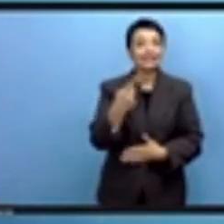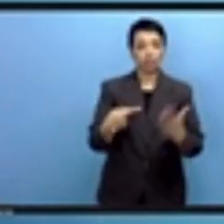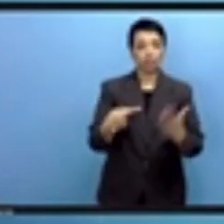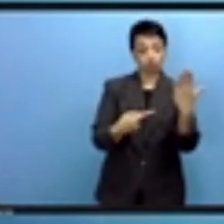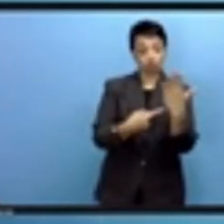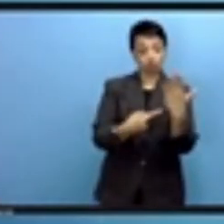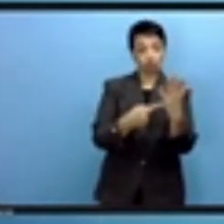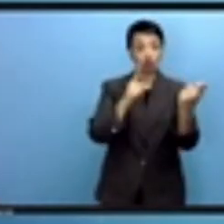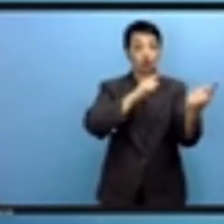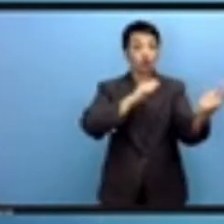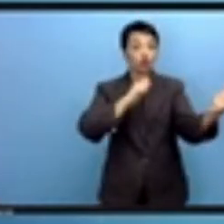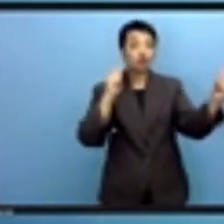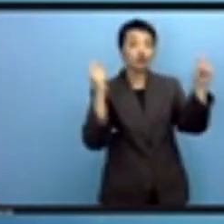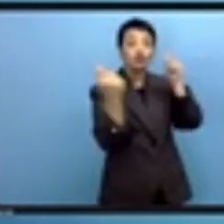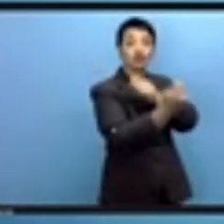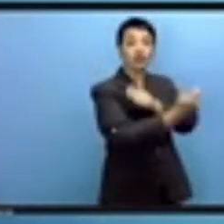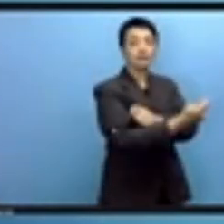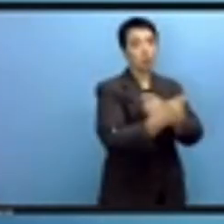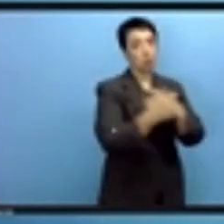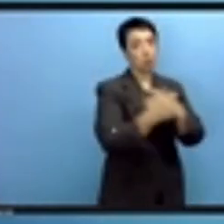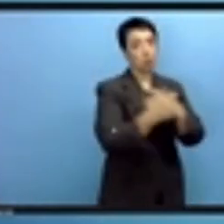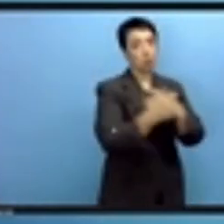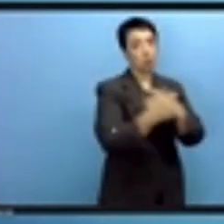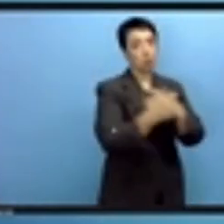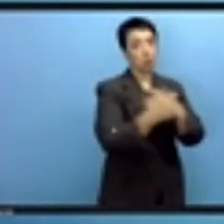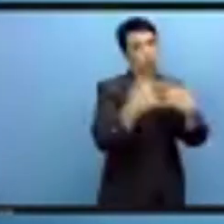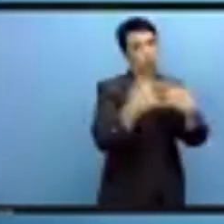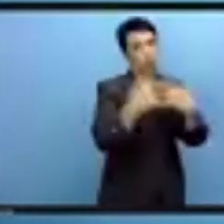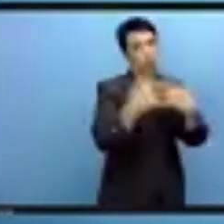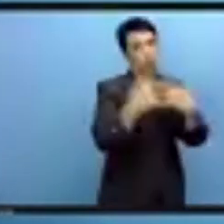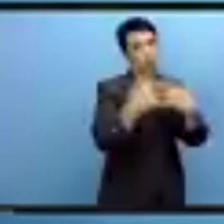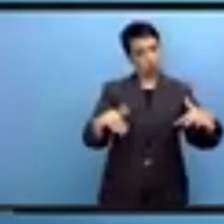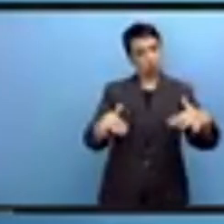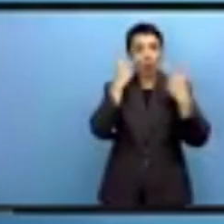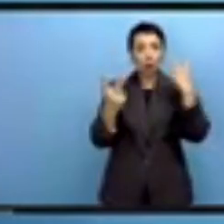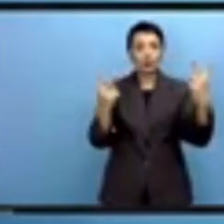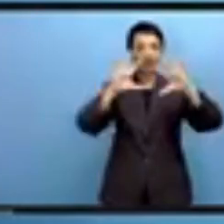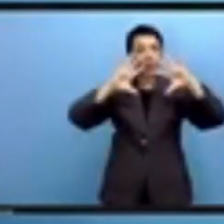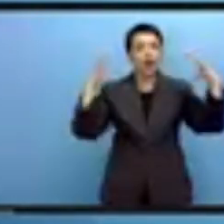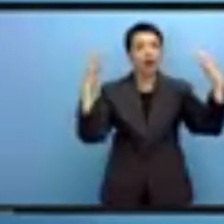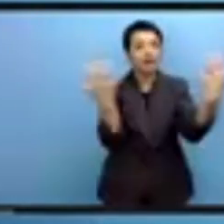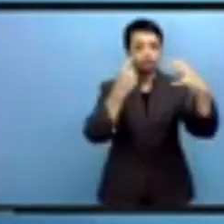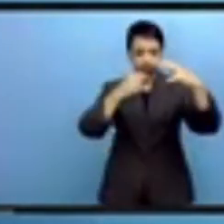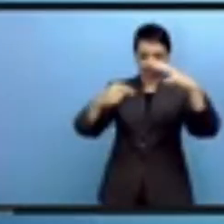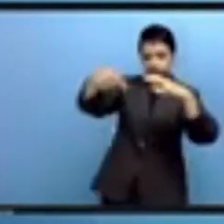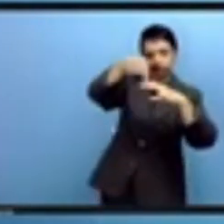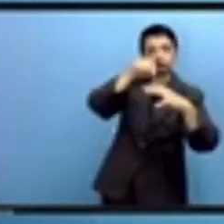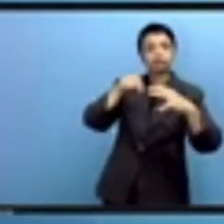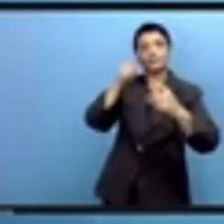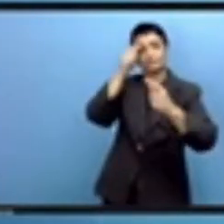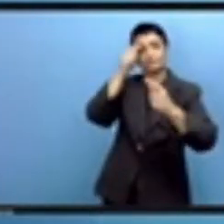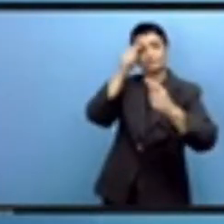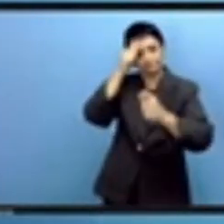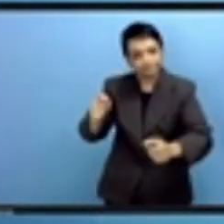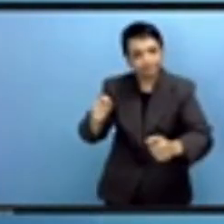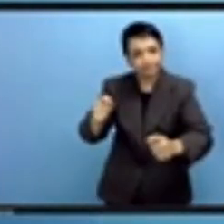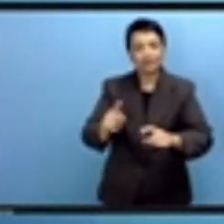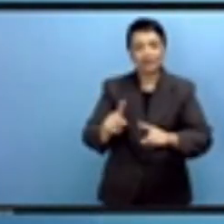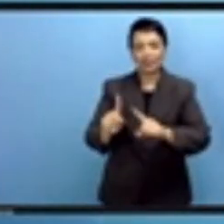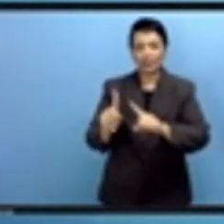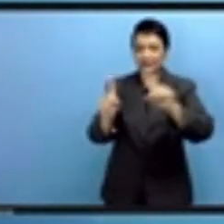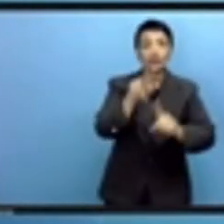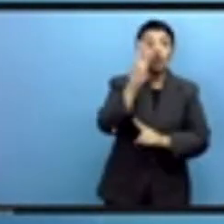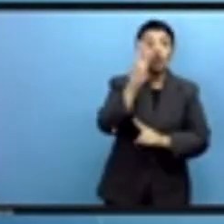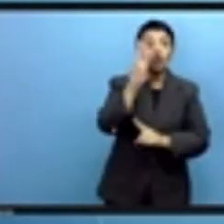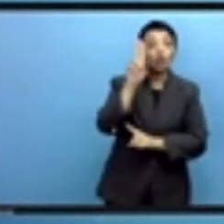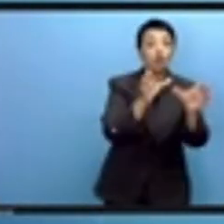我们关注的是数字转型，那它已经得到了大家的普遍的关注和